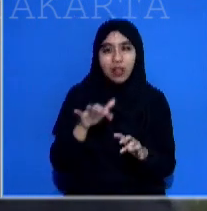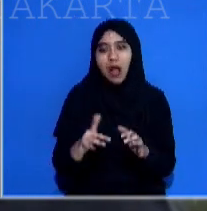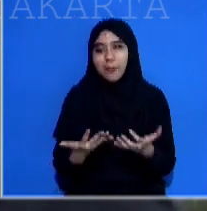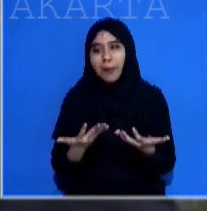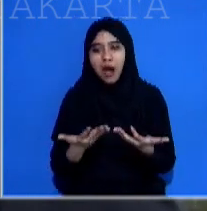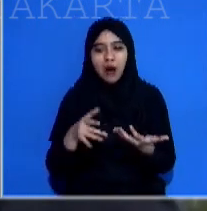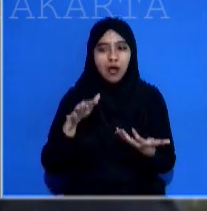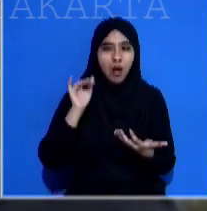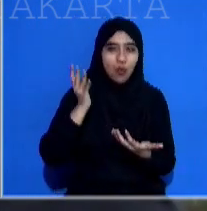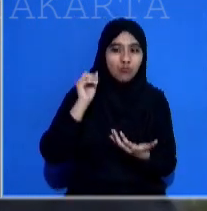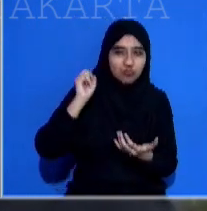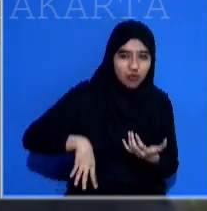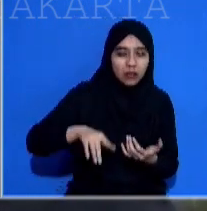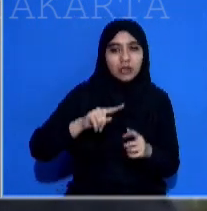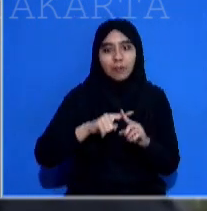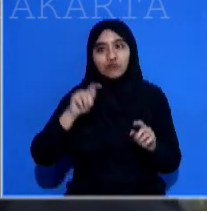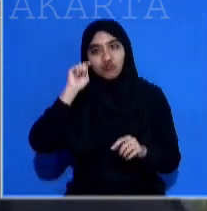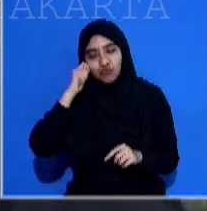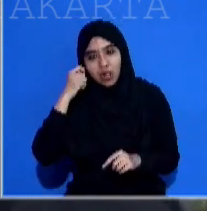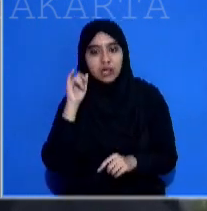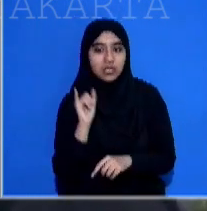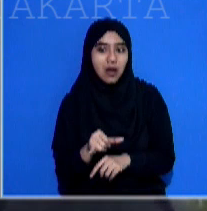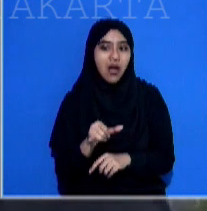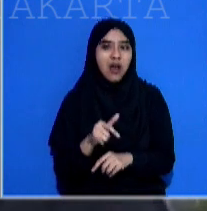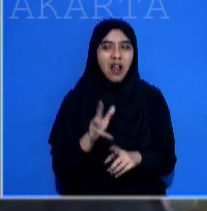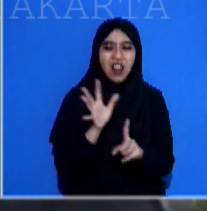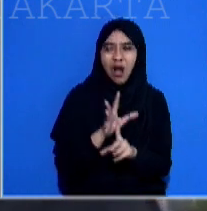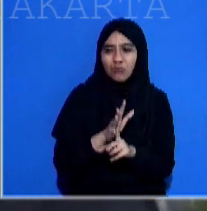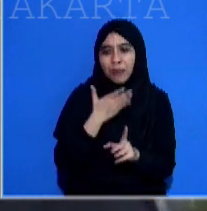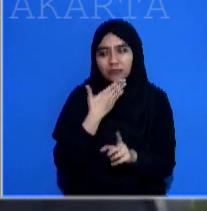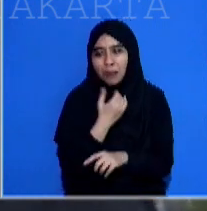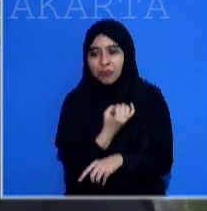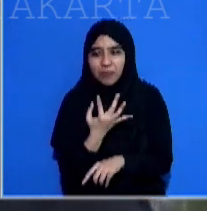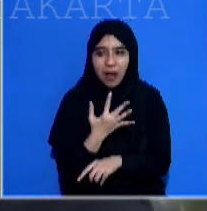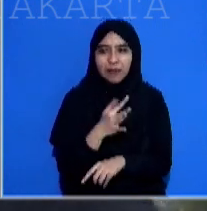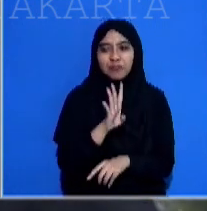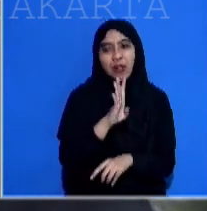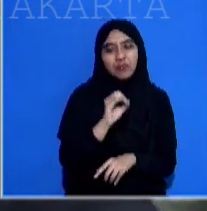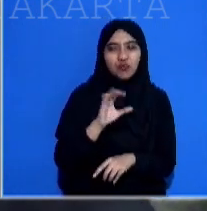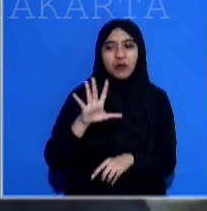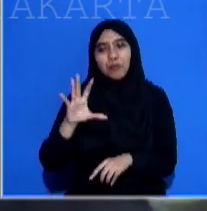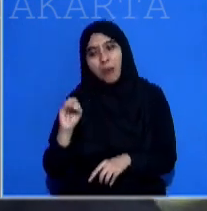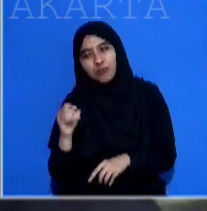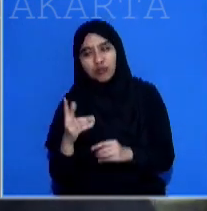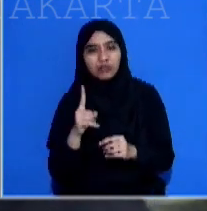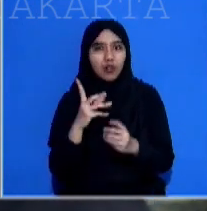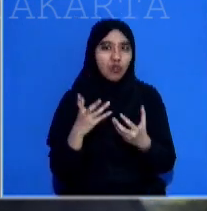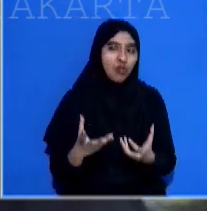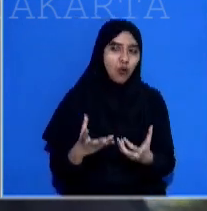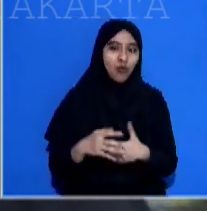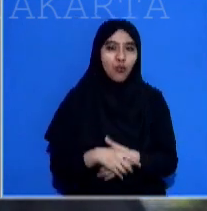murah malah sulit. Berapa biasanya lagunya? Mungkin 40-50. 40-50 kilo, malah naik